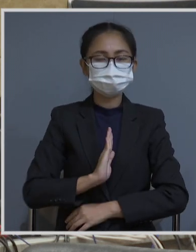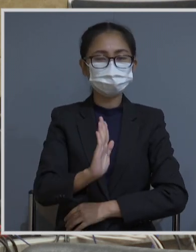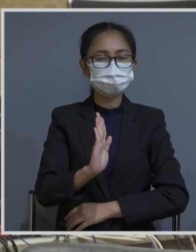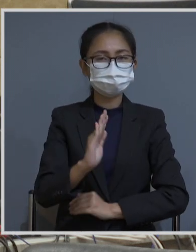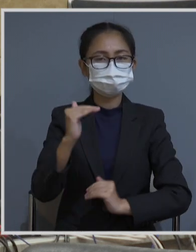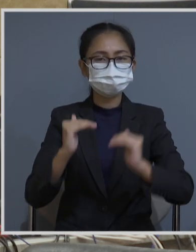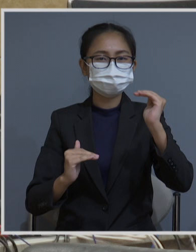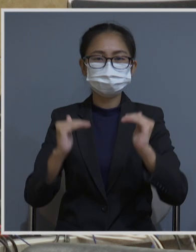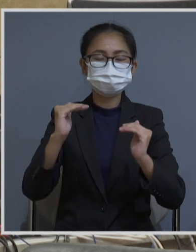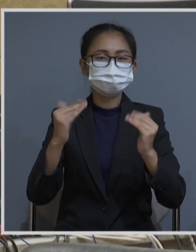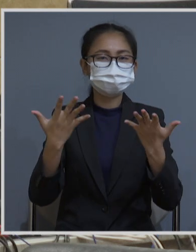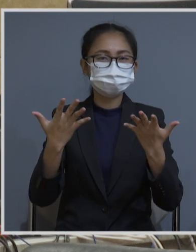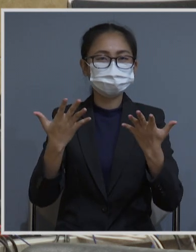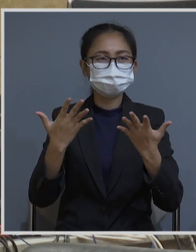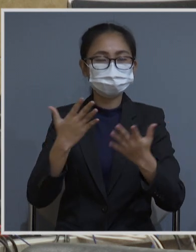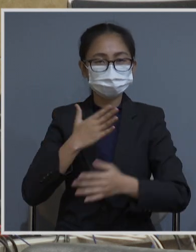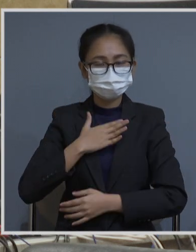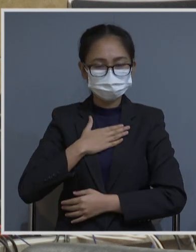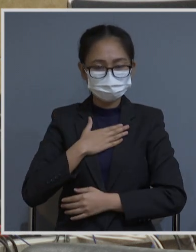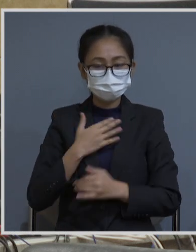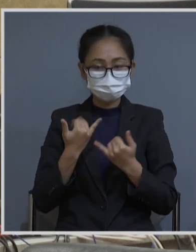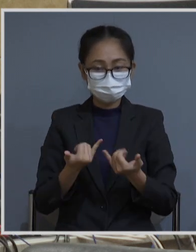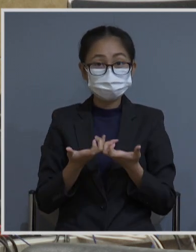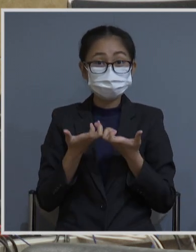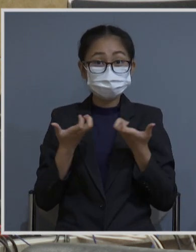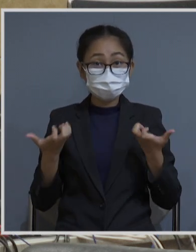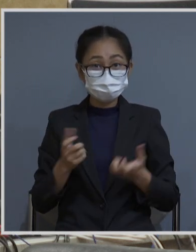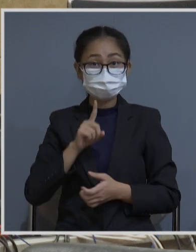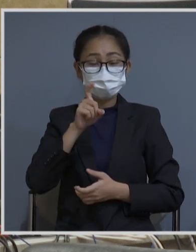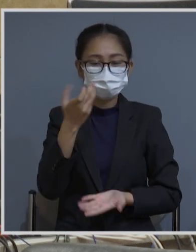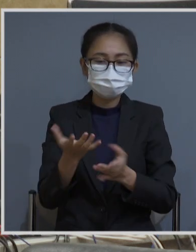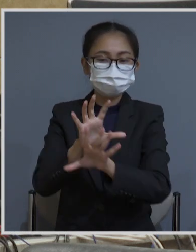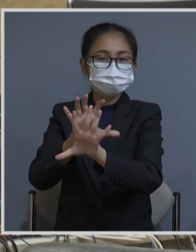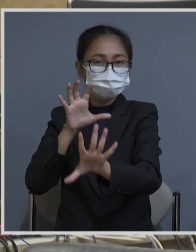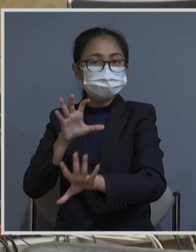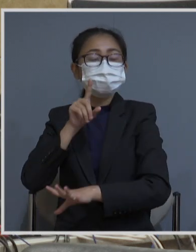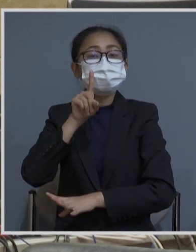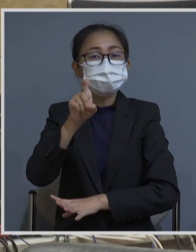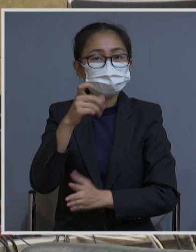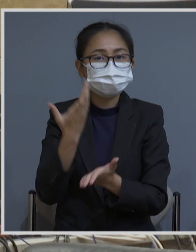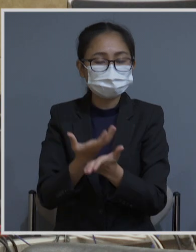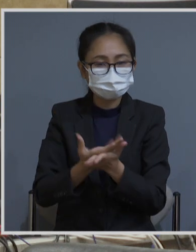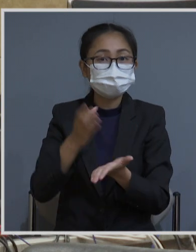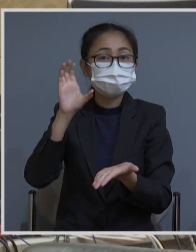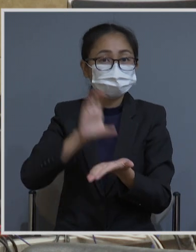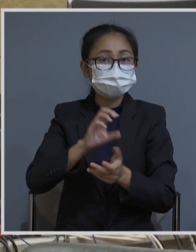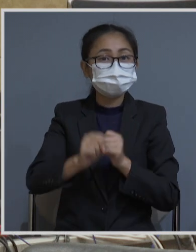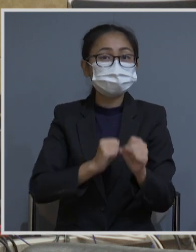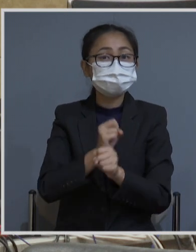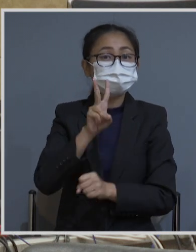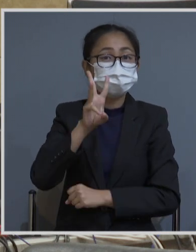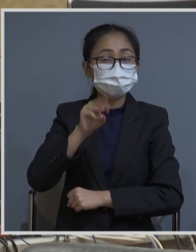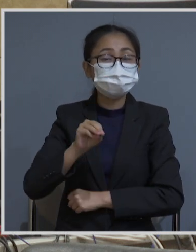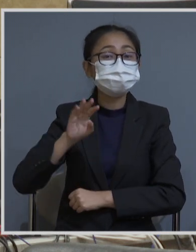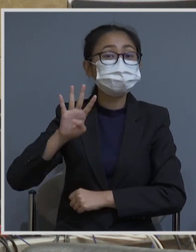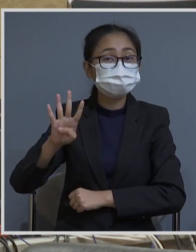เหลื่อมล้ำแต่อย่างใดกระทู้ที่ดีจะอยู่ในห้องแยกเฉพาะหรือห้องใหญ่ก็ตามนะครับบรรจุในงบประมาณ 64การชาติ